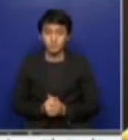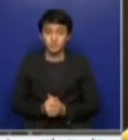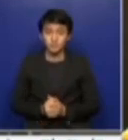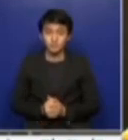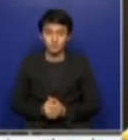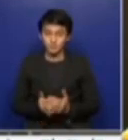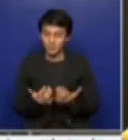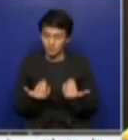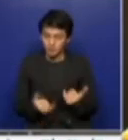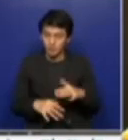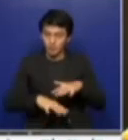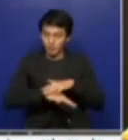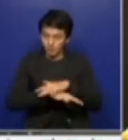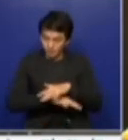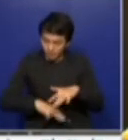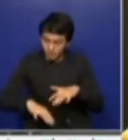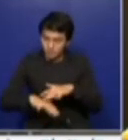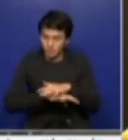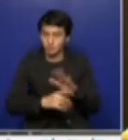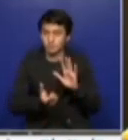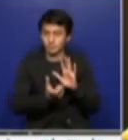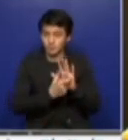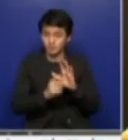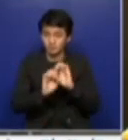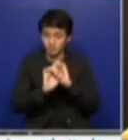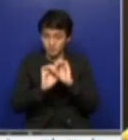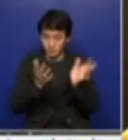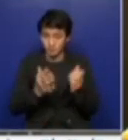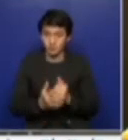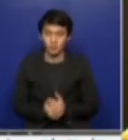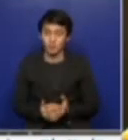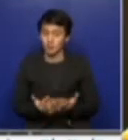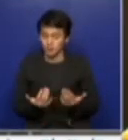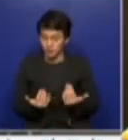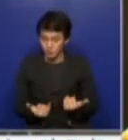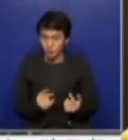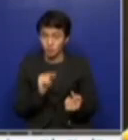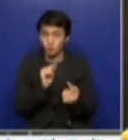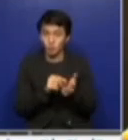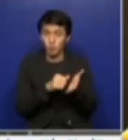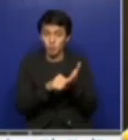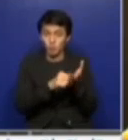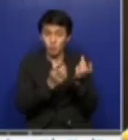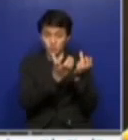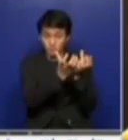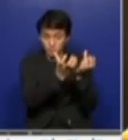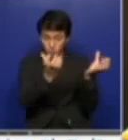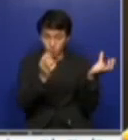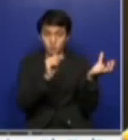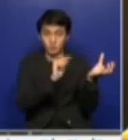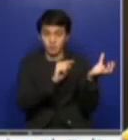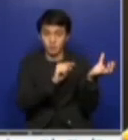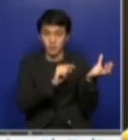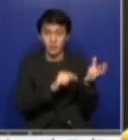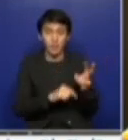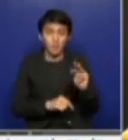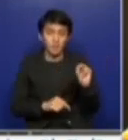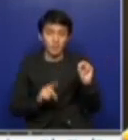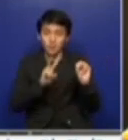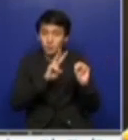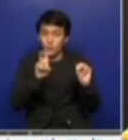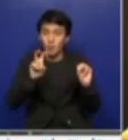จักษ์ยัตติแก้ไขรัฐธรรมนูญของพรรคเพื่อไทยแก้รัฐธรรมนูญมาตรา